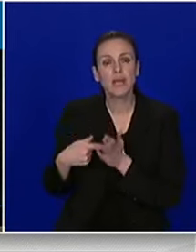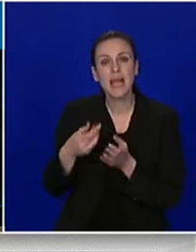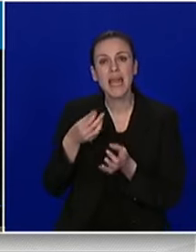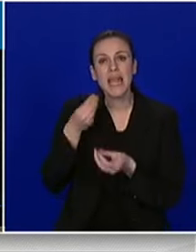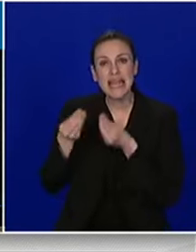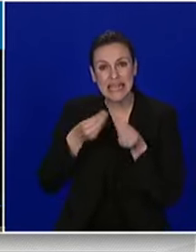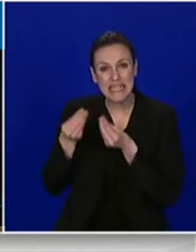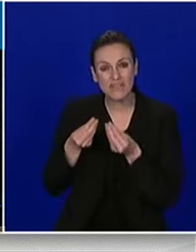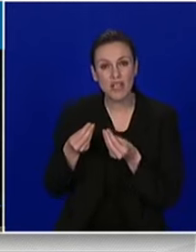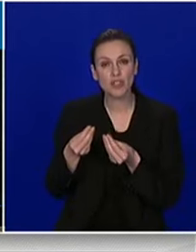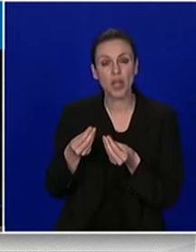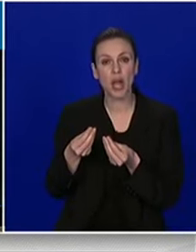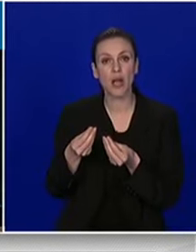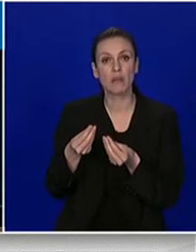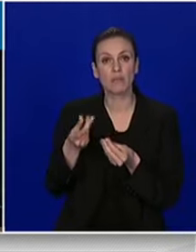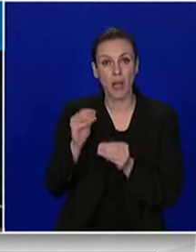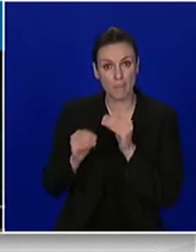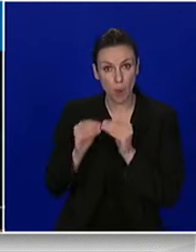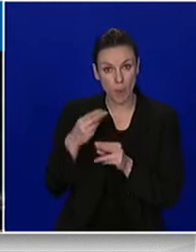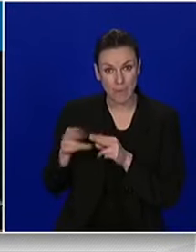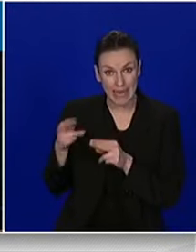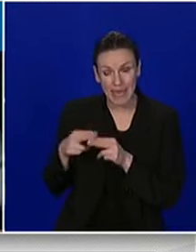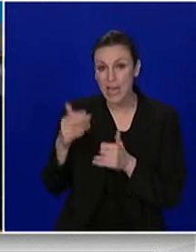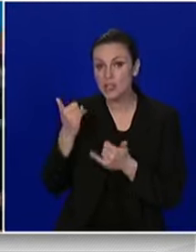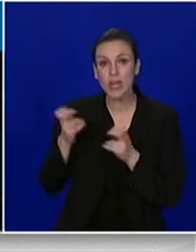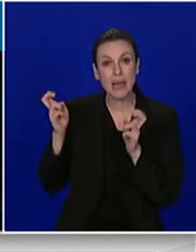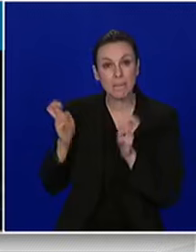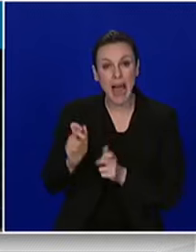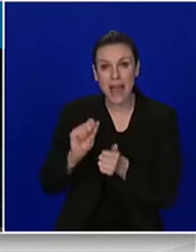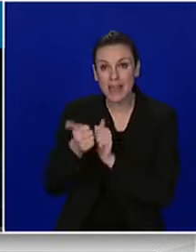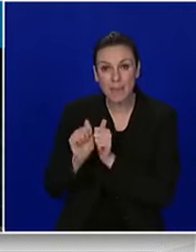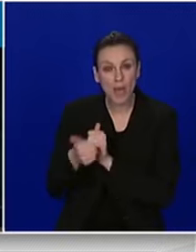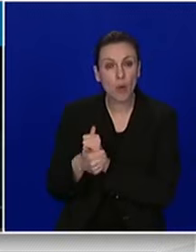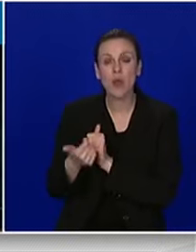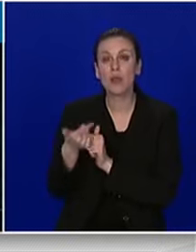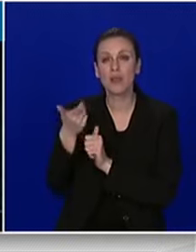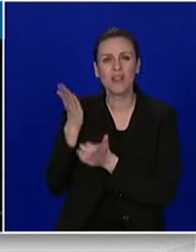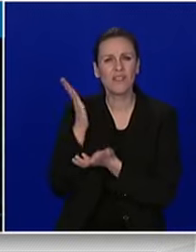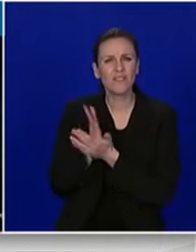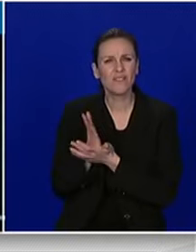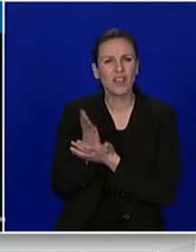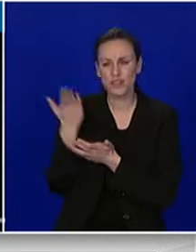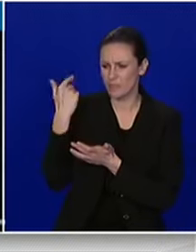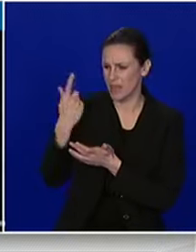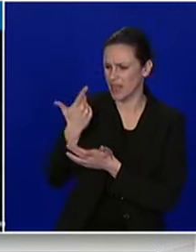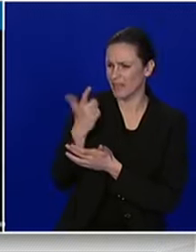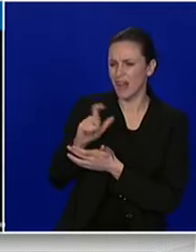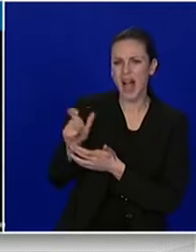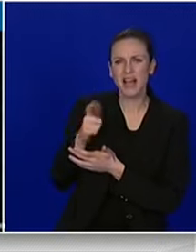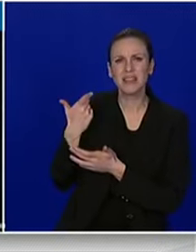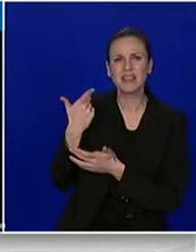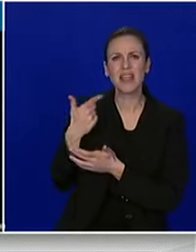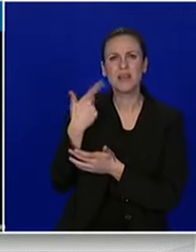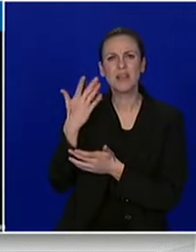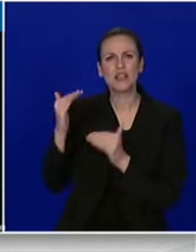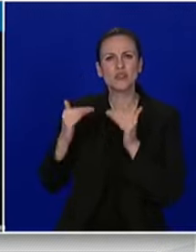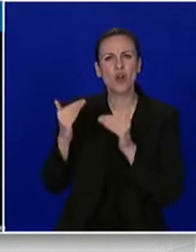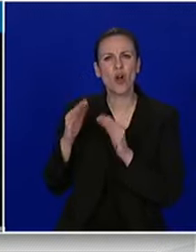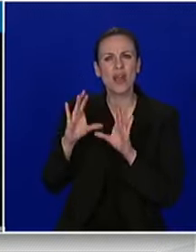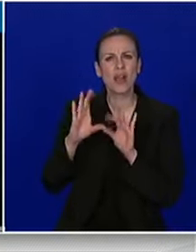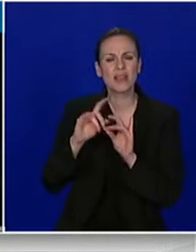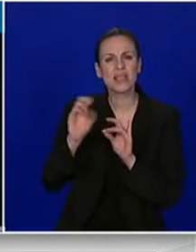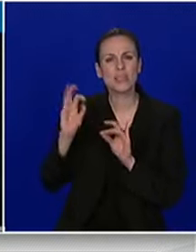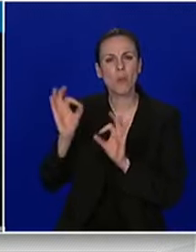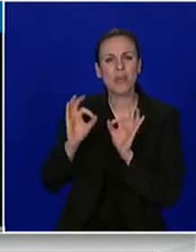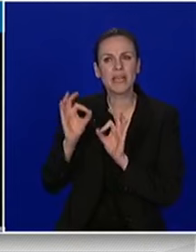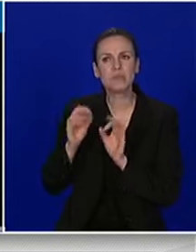u međuvremenu problem riješen ili smanjen? Spominjala se prije dva tjedna neka diskrepancija od 10 do